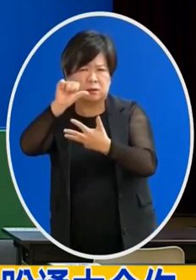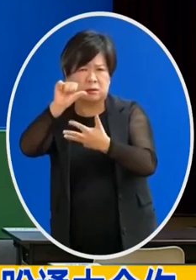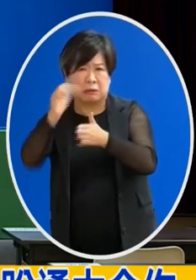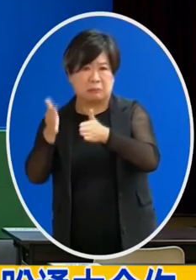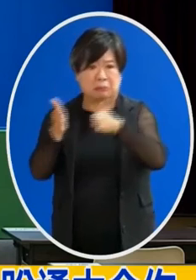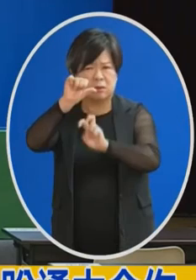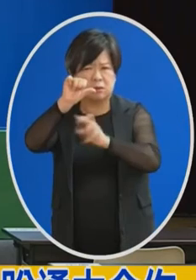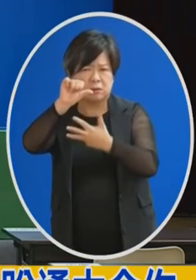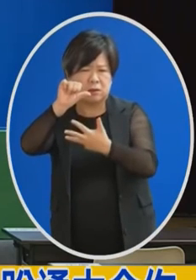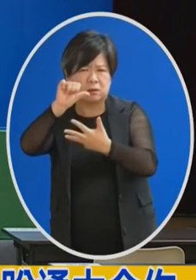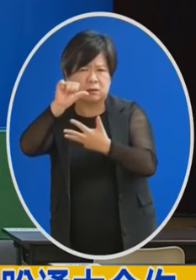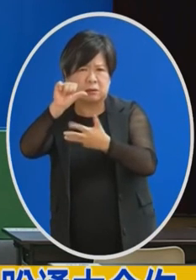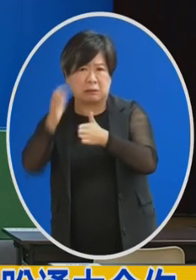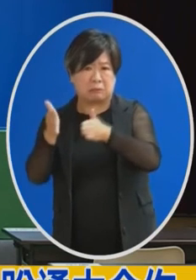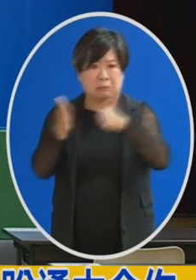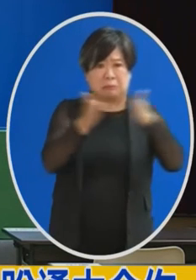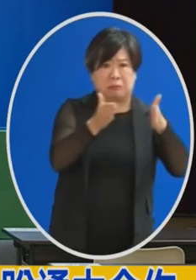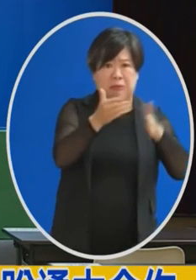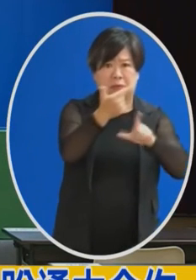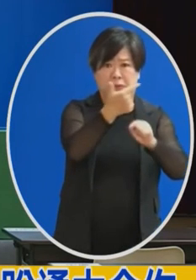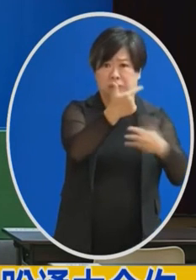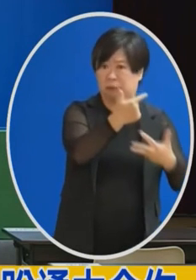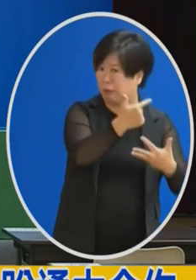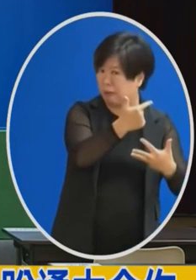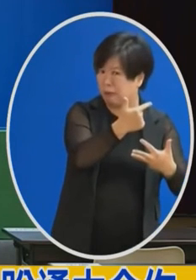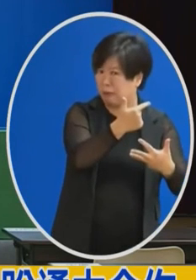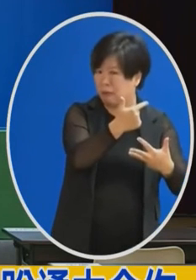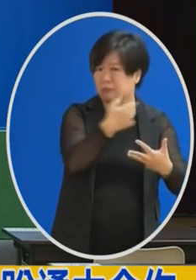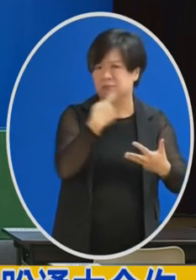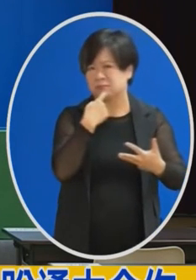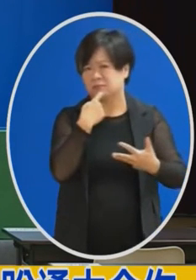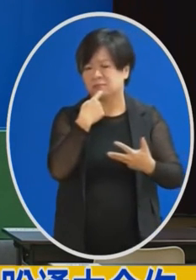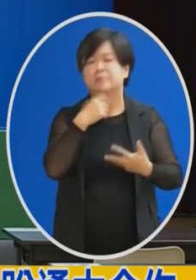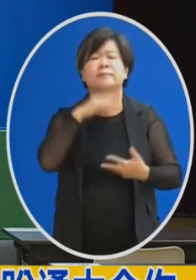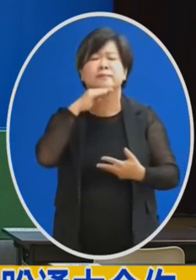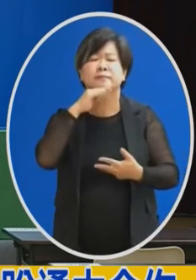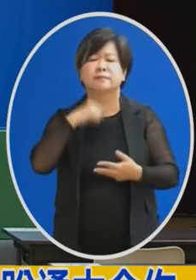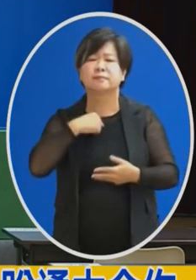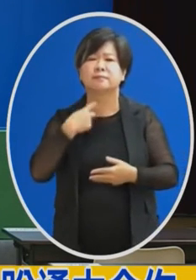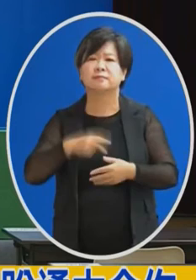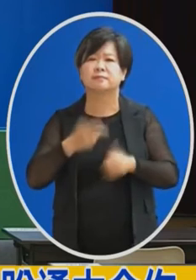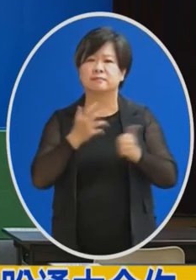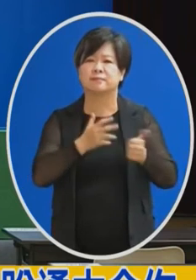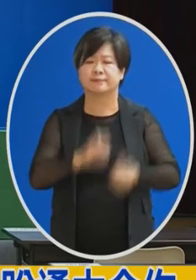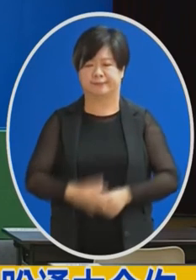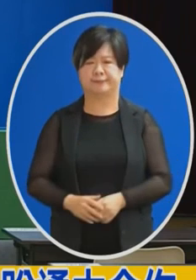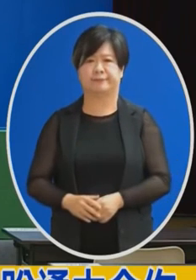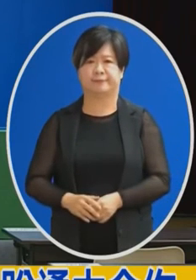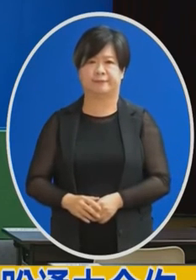6月8号这个数字， 这点我们等一下确认一下好不好？ 好，